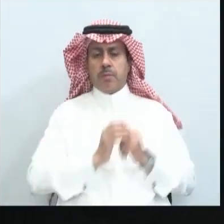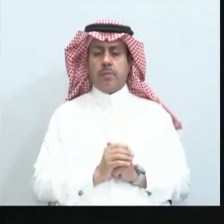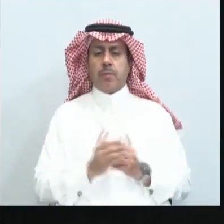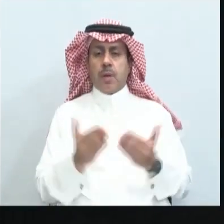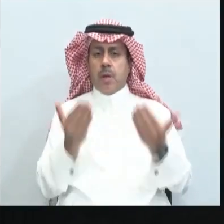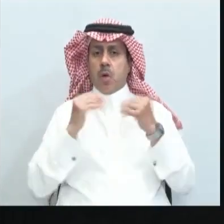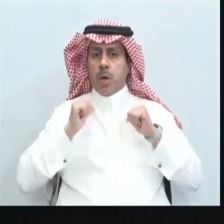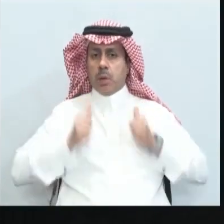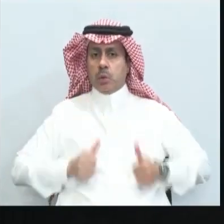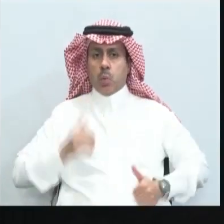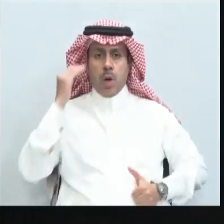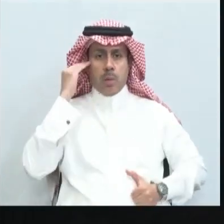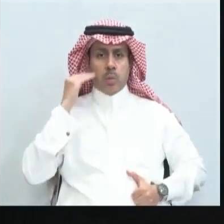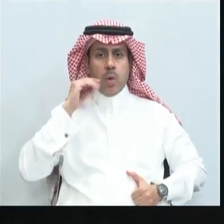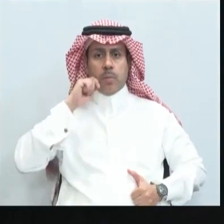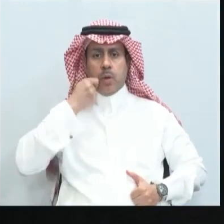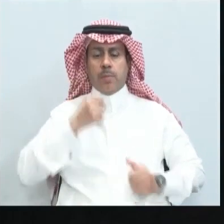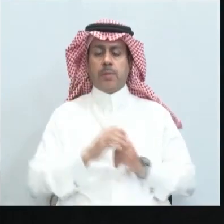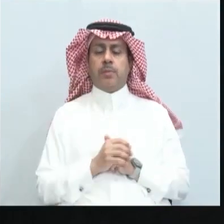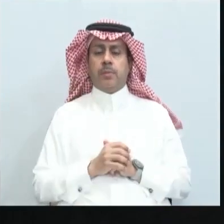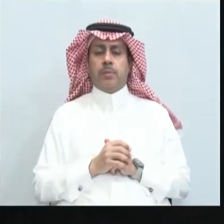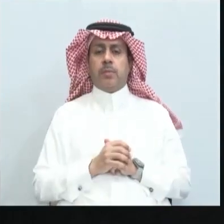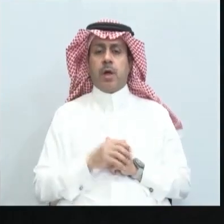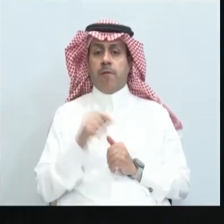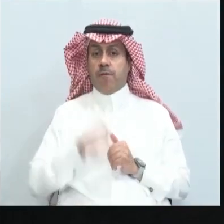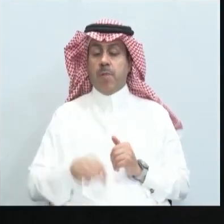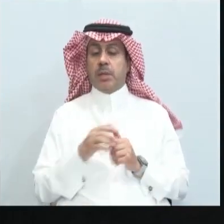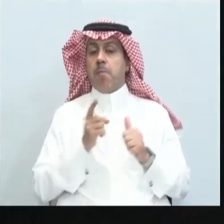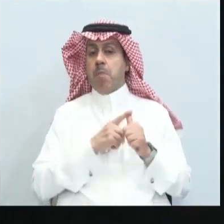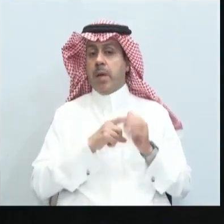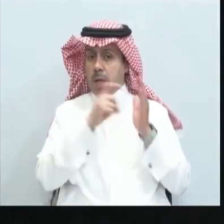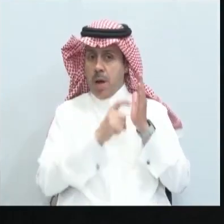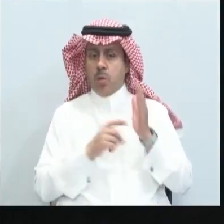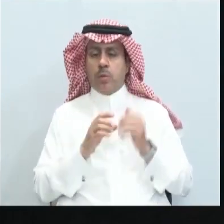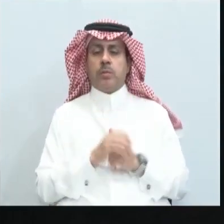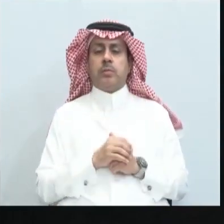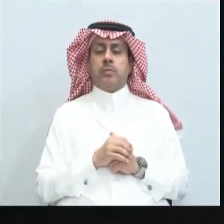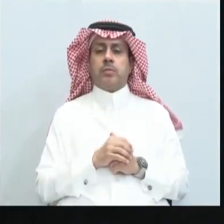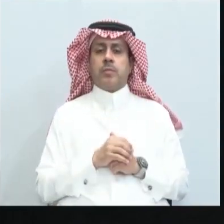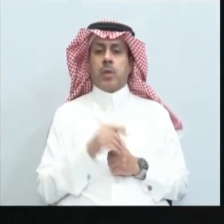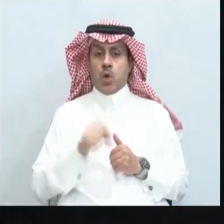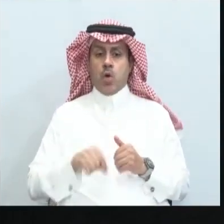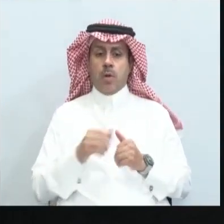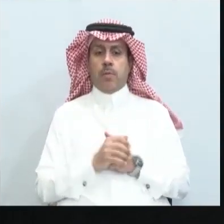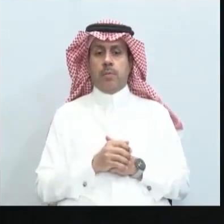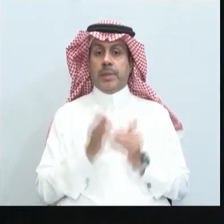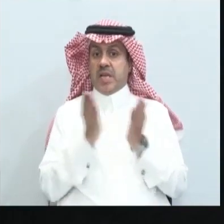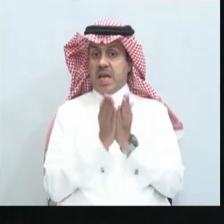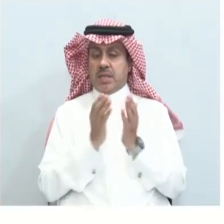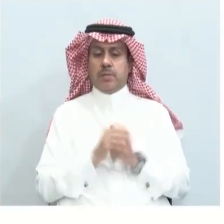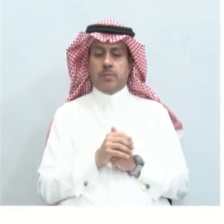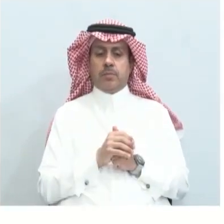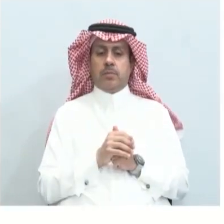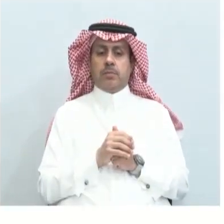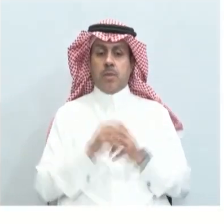حياكم الله ابنائي وبنات الطلاب في ماده مبادئ القانون وبين يدينا درسنا في هذا